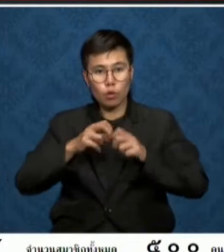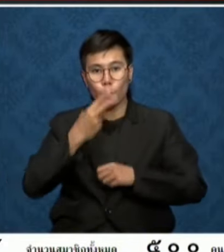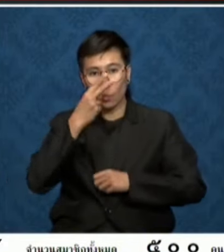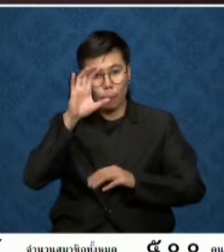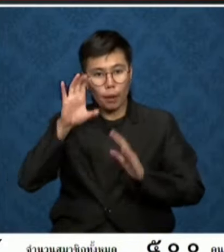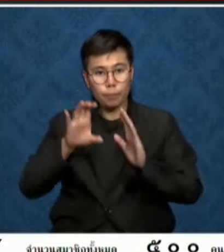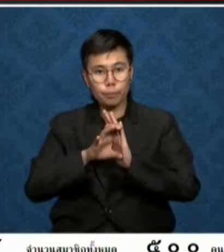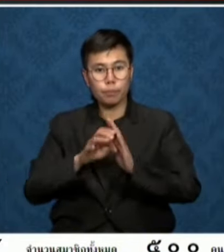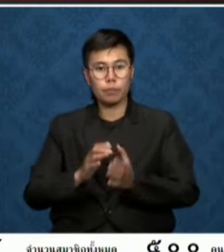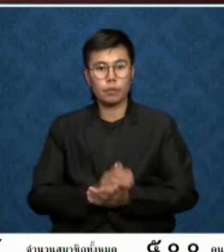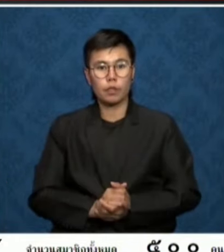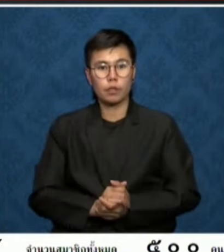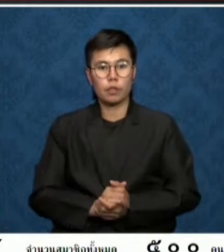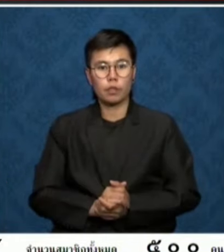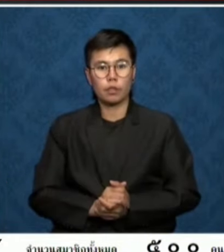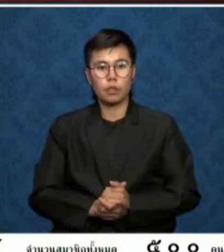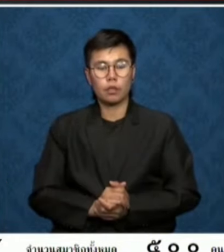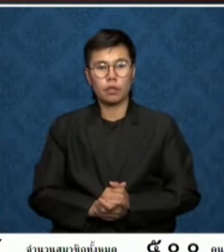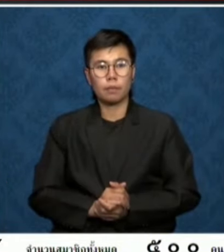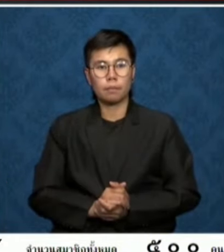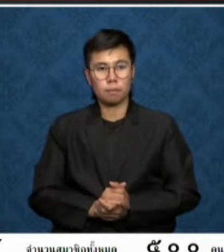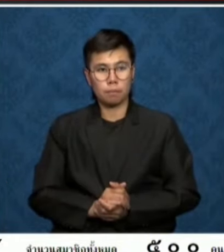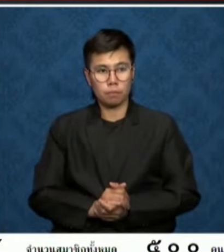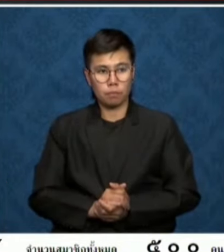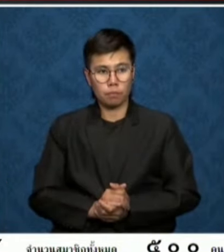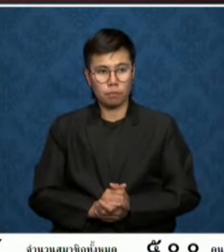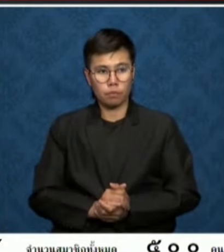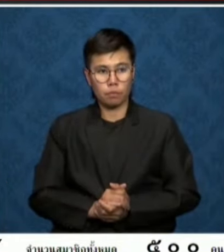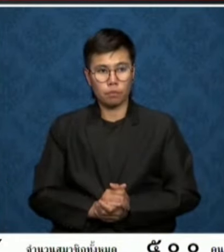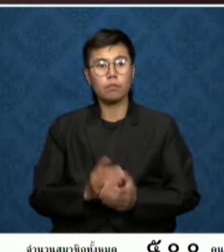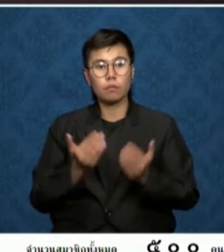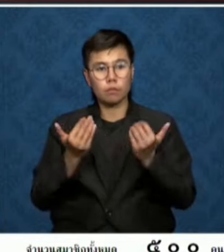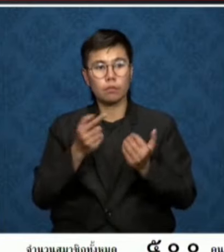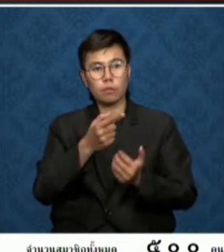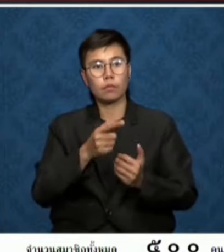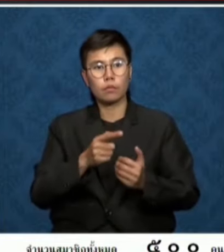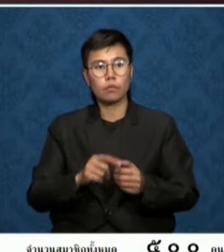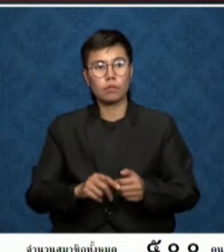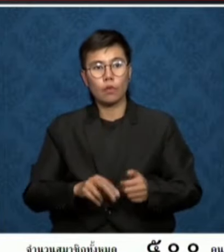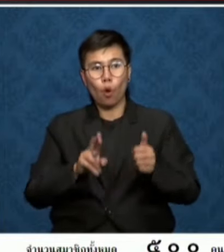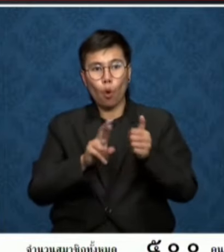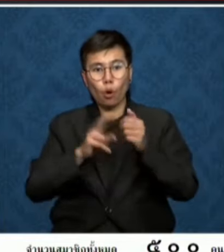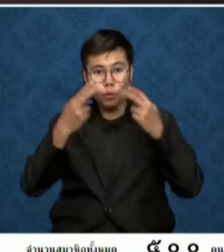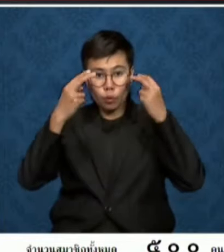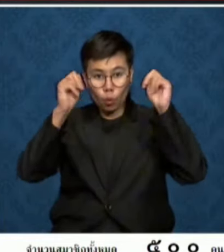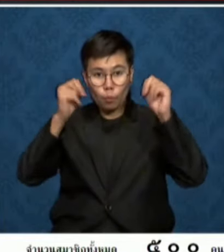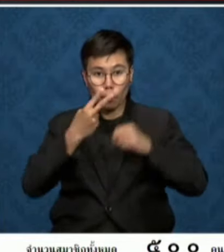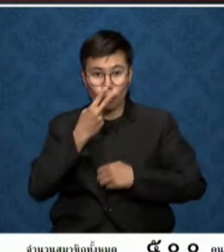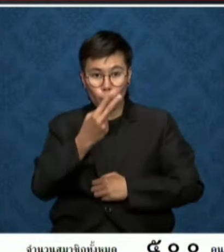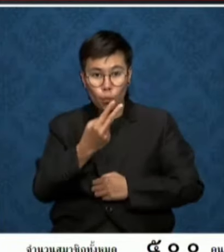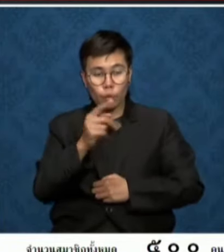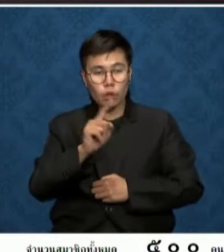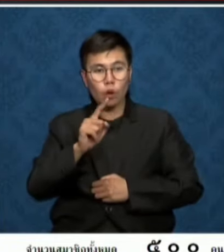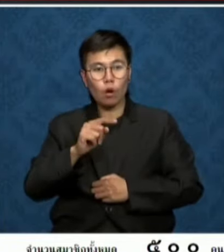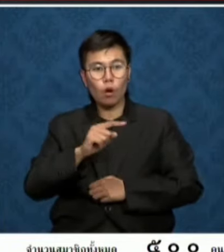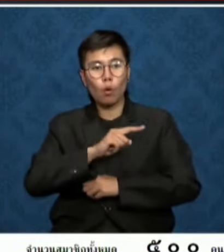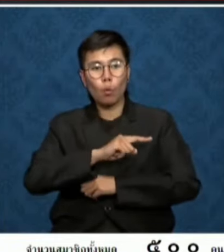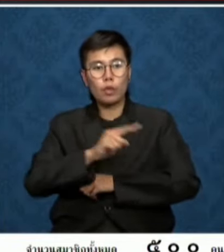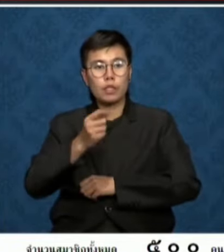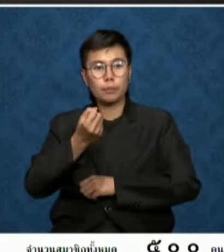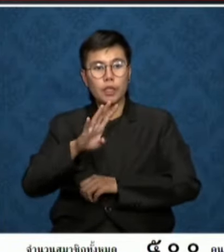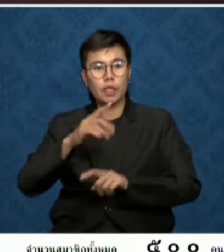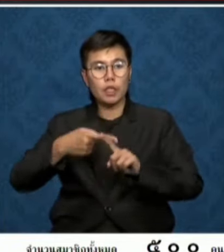ครับขอสไลด์ถัดไปอีกนิดนึงครับอันนี้ที่ท่านรองนายกเพิ่งไปตรวจดูนะครับที่เมื่อวันที่14ที่ผ่